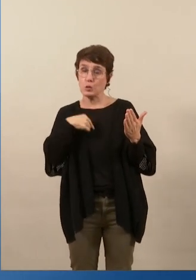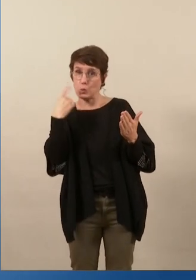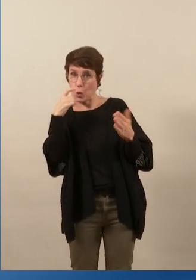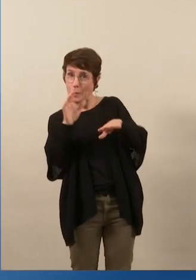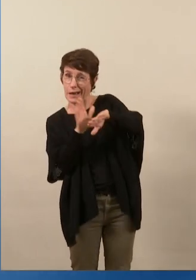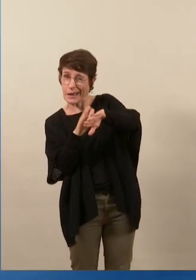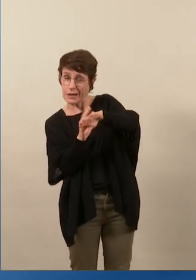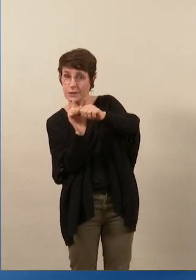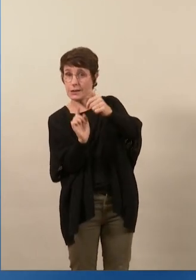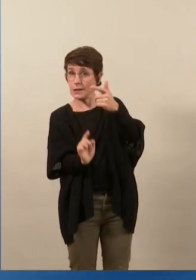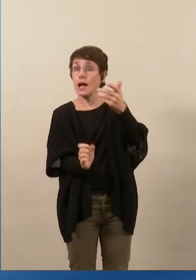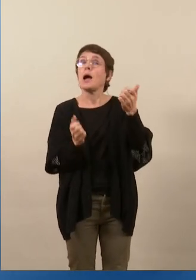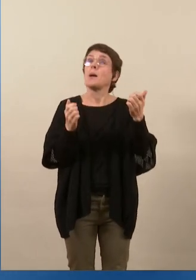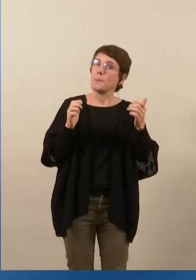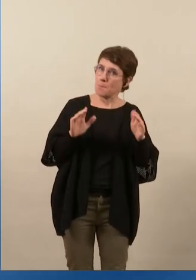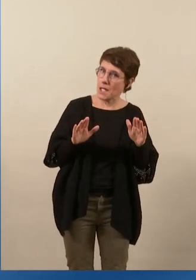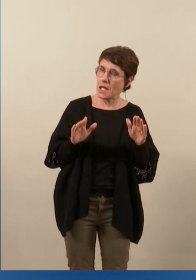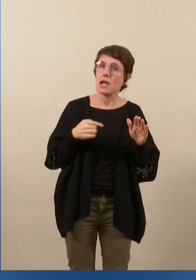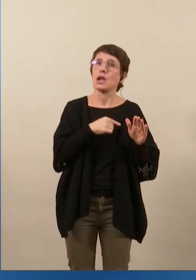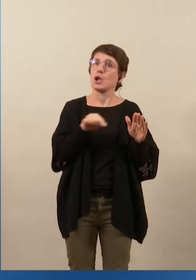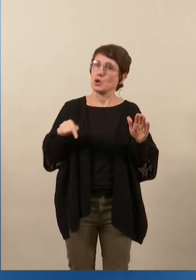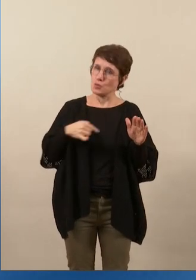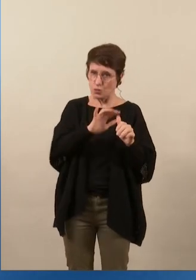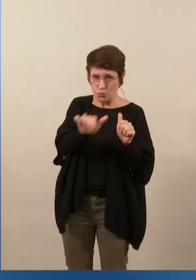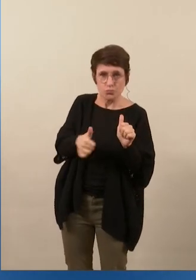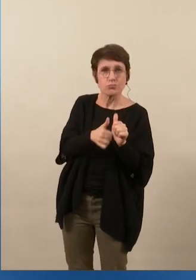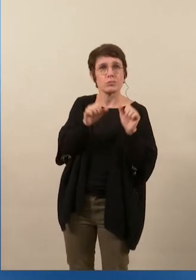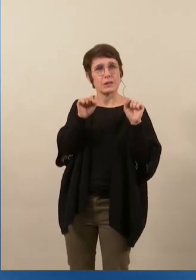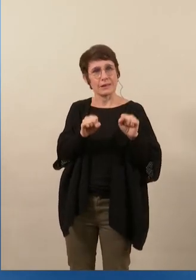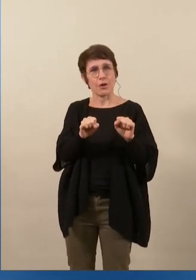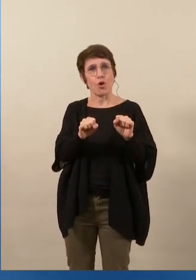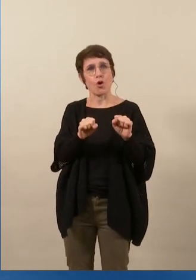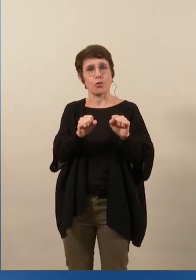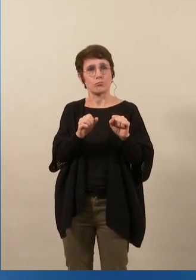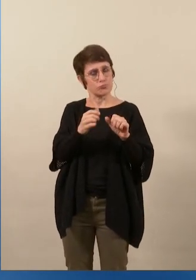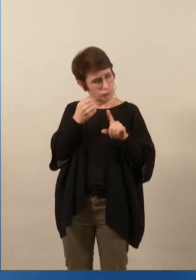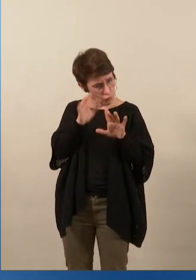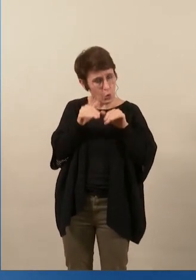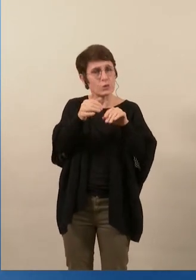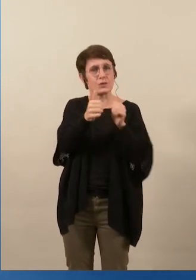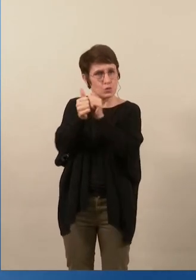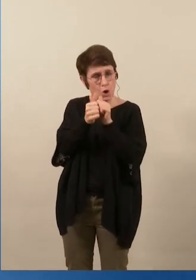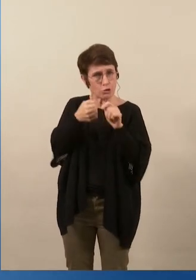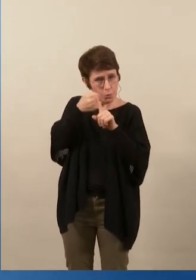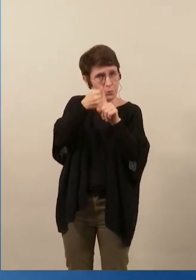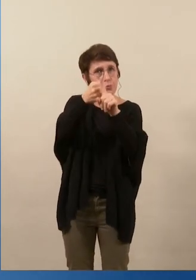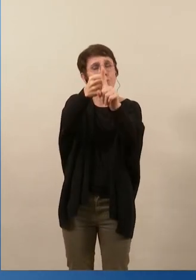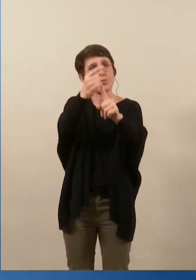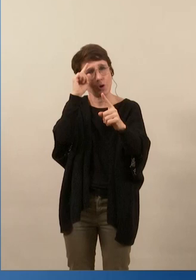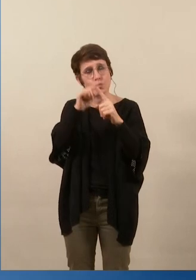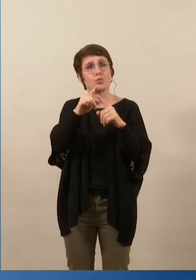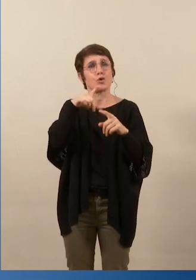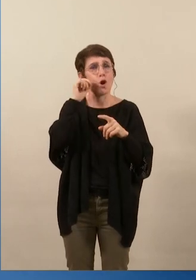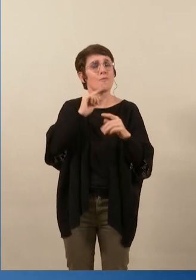partager nousous nous tiendrons à vos côtés durant le reste du mandat afin de faire progresser la cause de